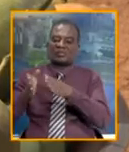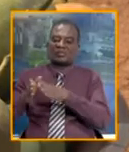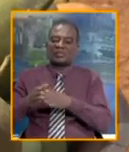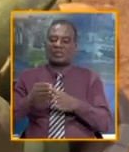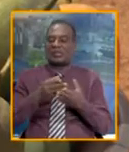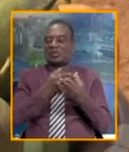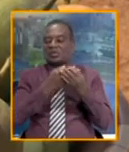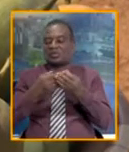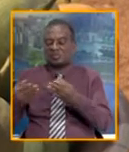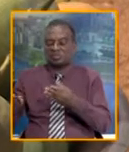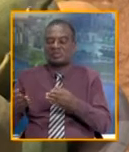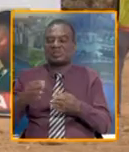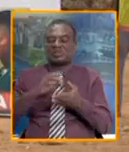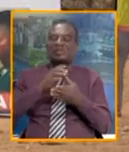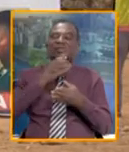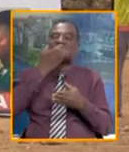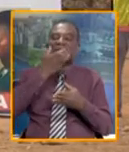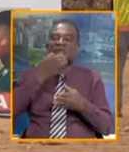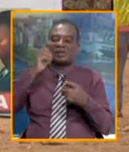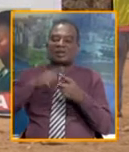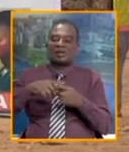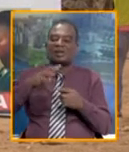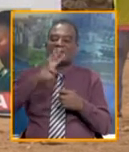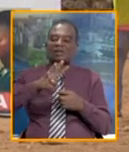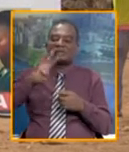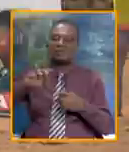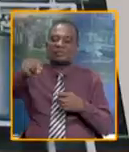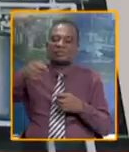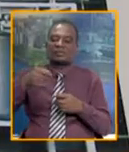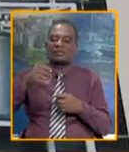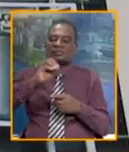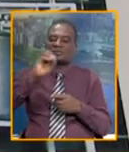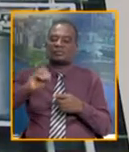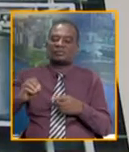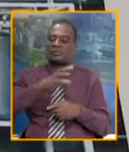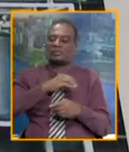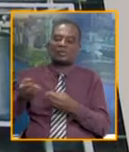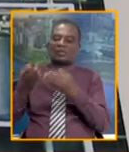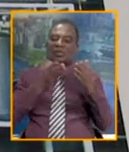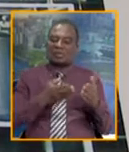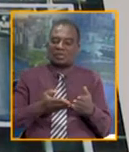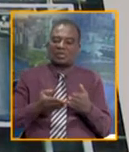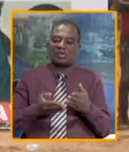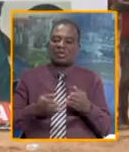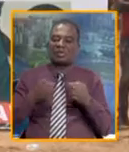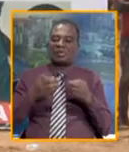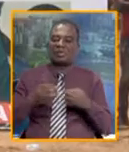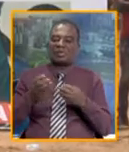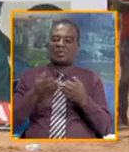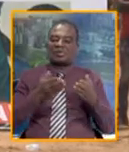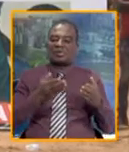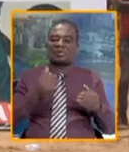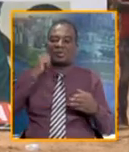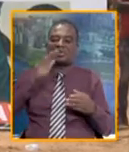pertes post-récolte de la mangue estimées à 44% et apporter une plus-value aux femmes qui vendent ces fruits